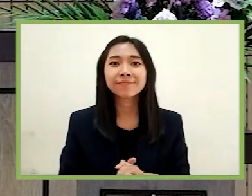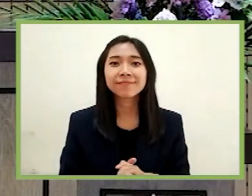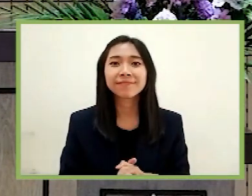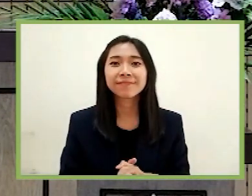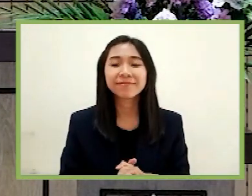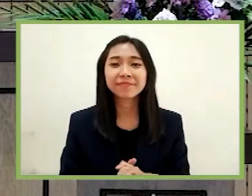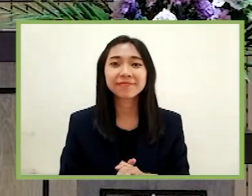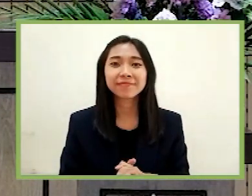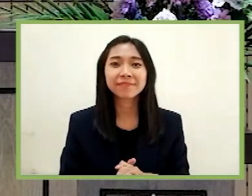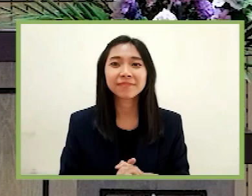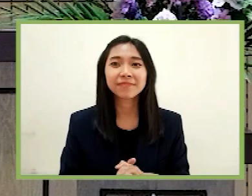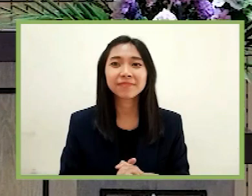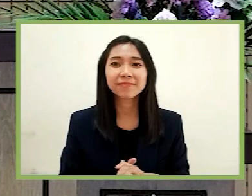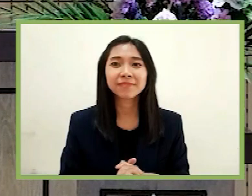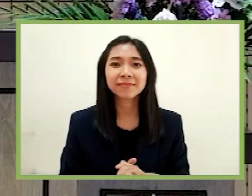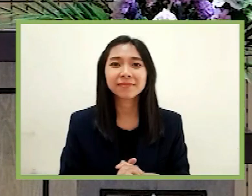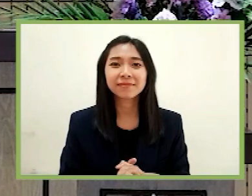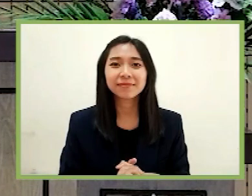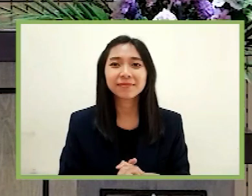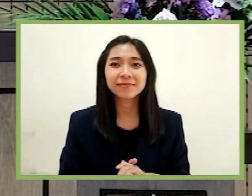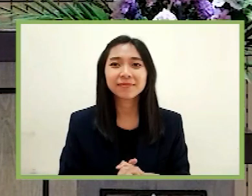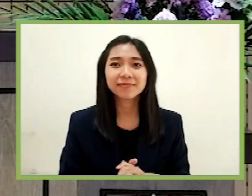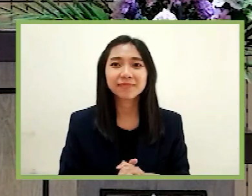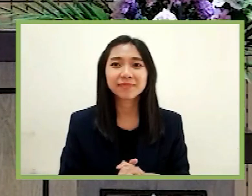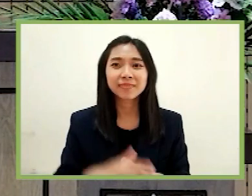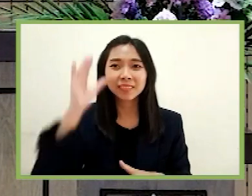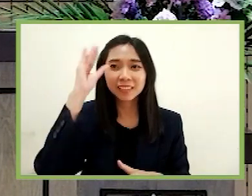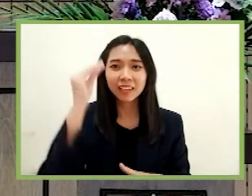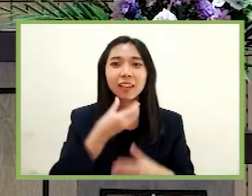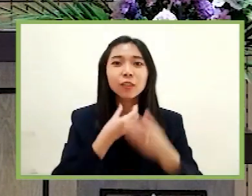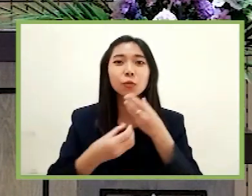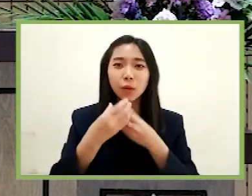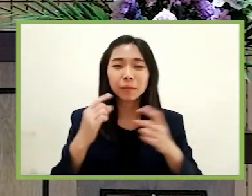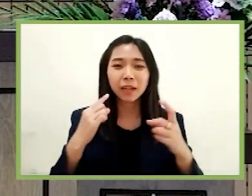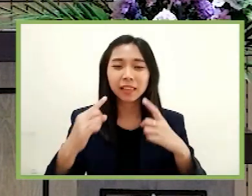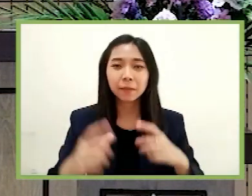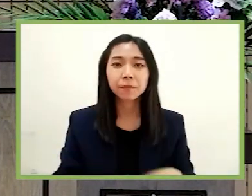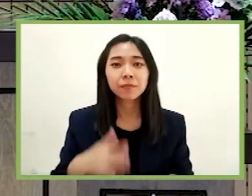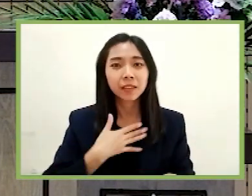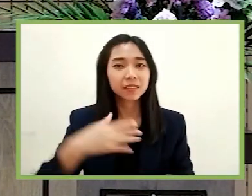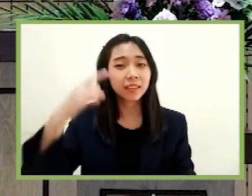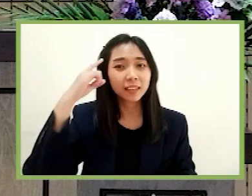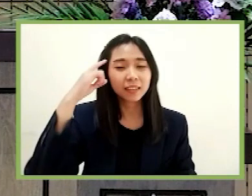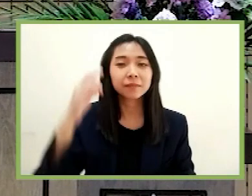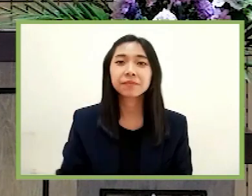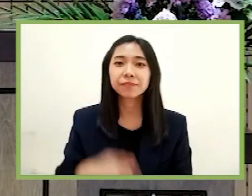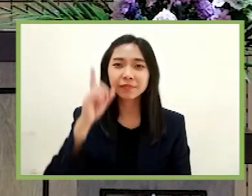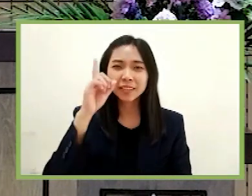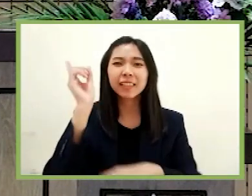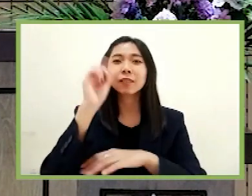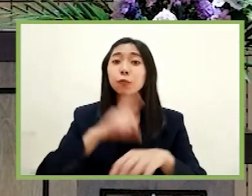dan dia pun menyampaikan saya ingat suatu saat ketika